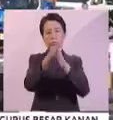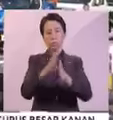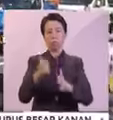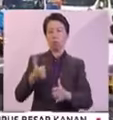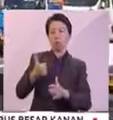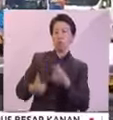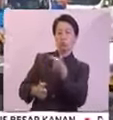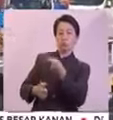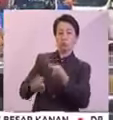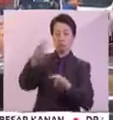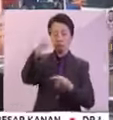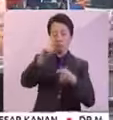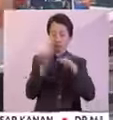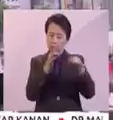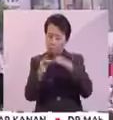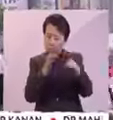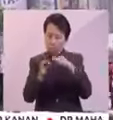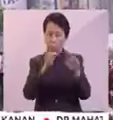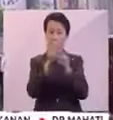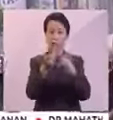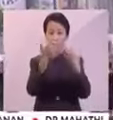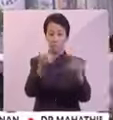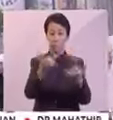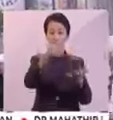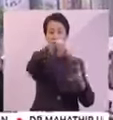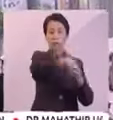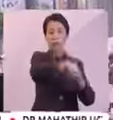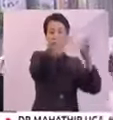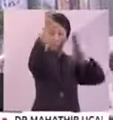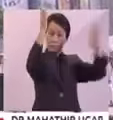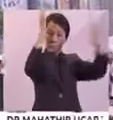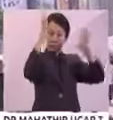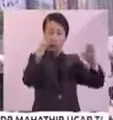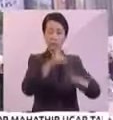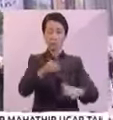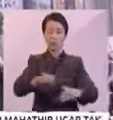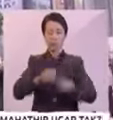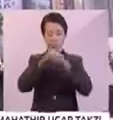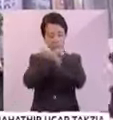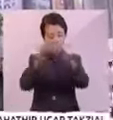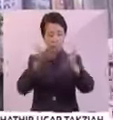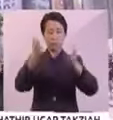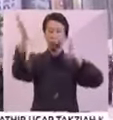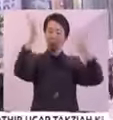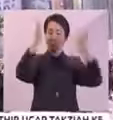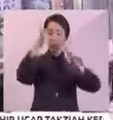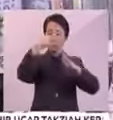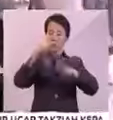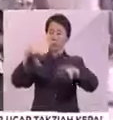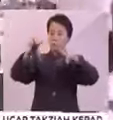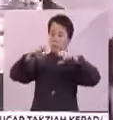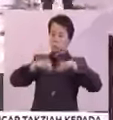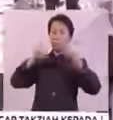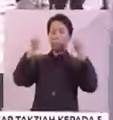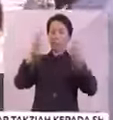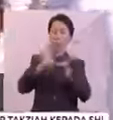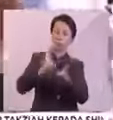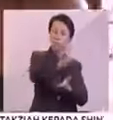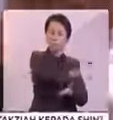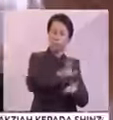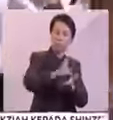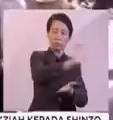itu untuk menerangkan keadaan semasa di Malaysia serta menyampaikan hasrat negara untuk menerima lebih banyak pelabur